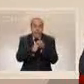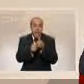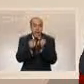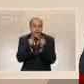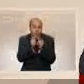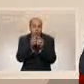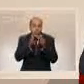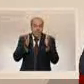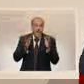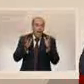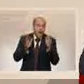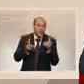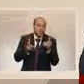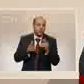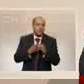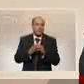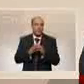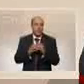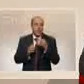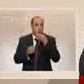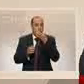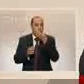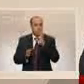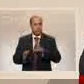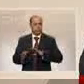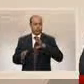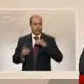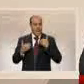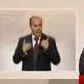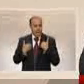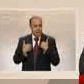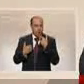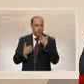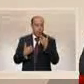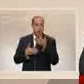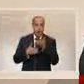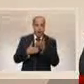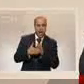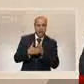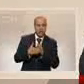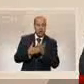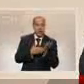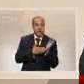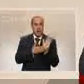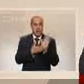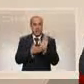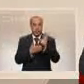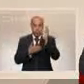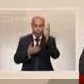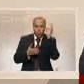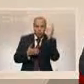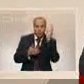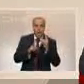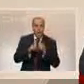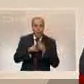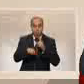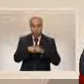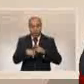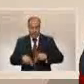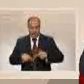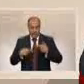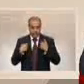وصغيره هذا علاش نقول بكل اعتزاز واني مستعد نقدم لتونس اهم فتره في